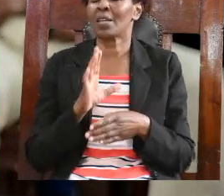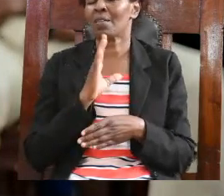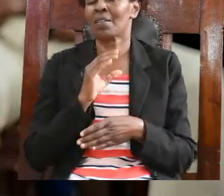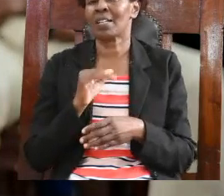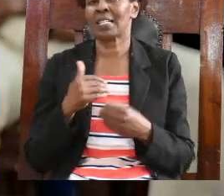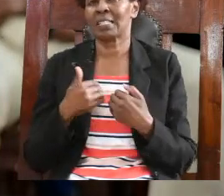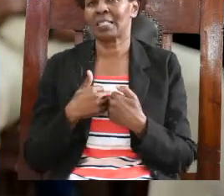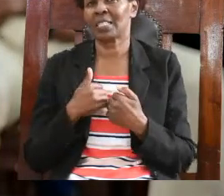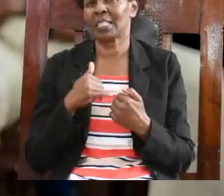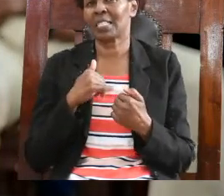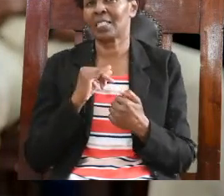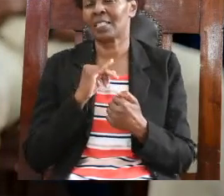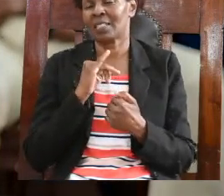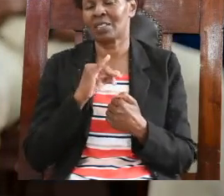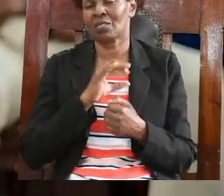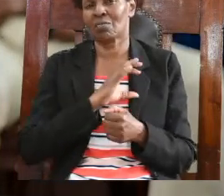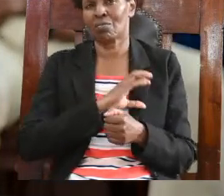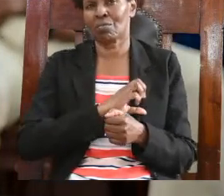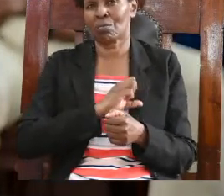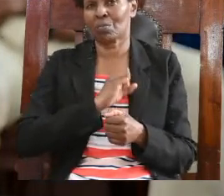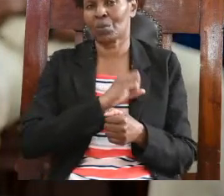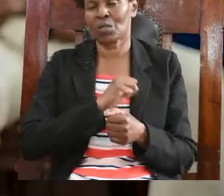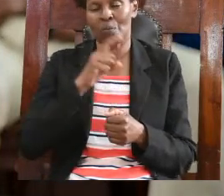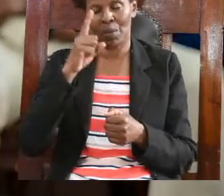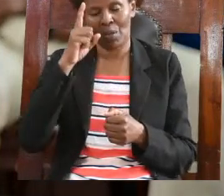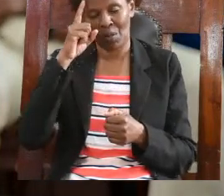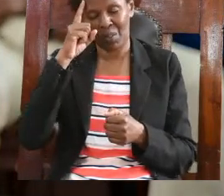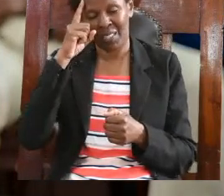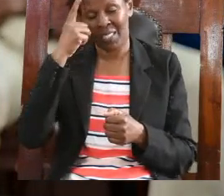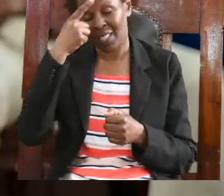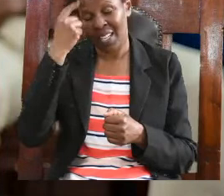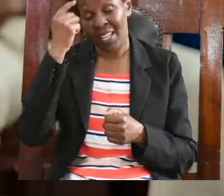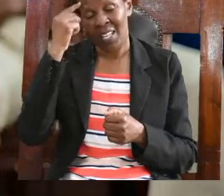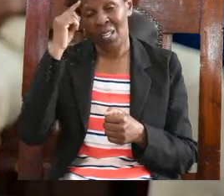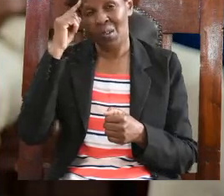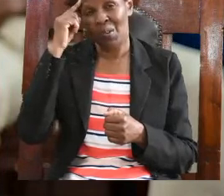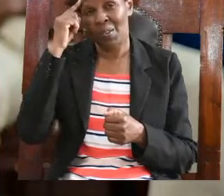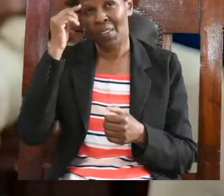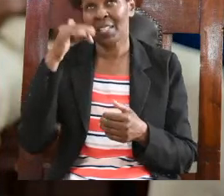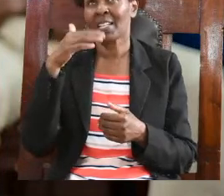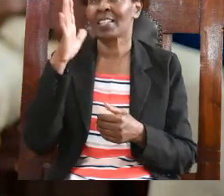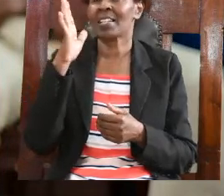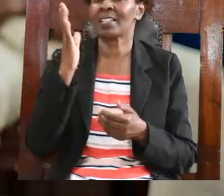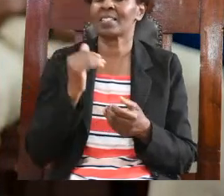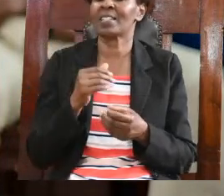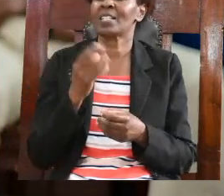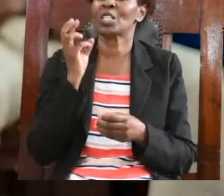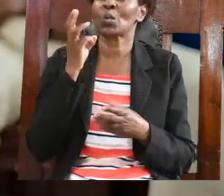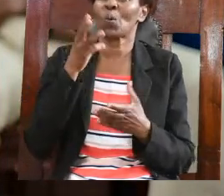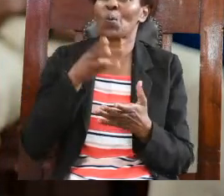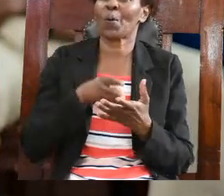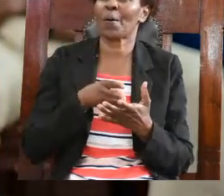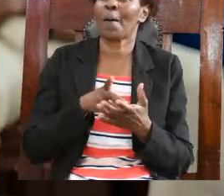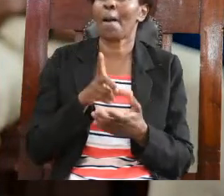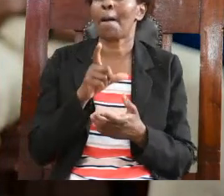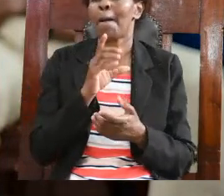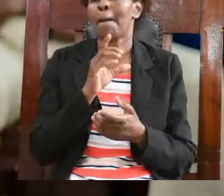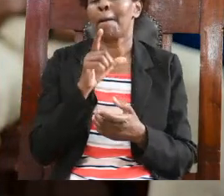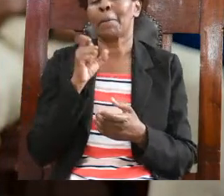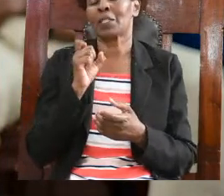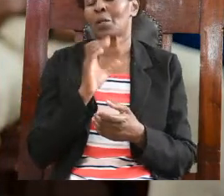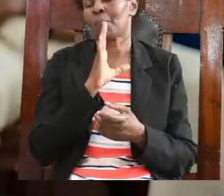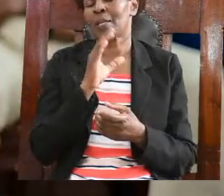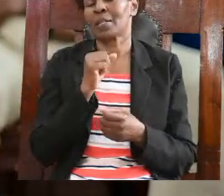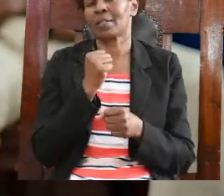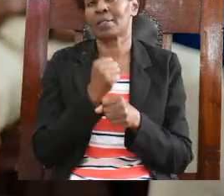kwa sababu anajua kuna kile ambacho Mungu anakusudia. Unajua waliomchukua wakamweka